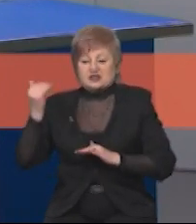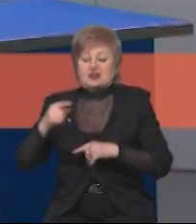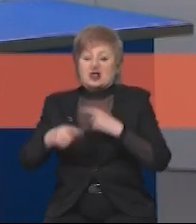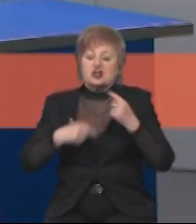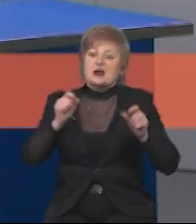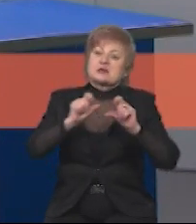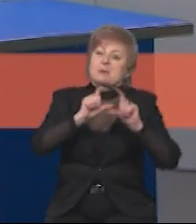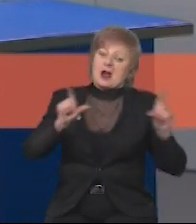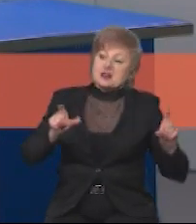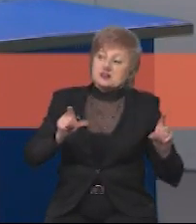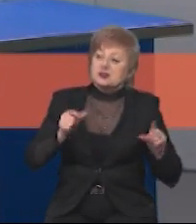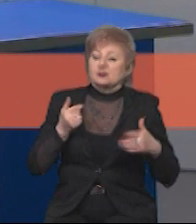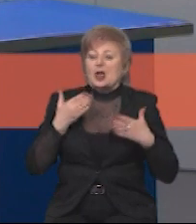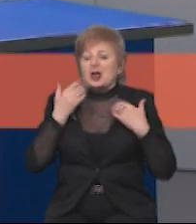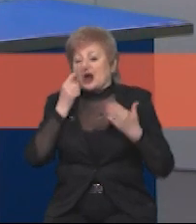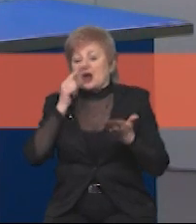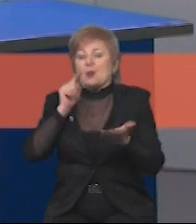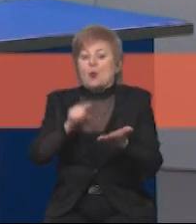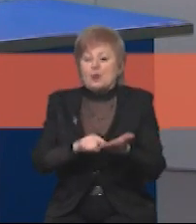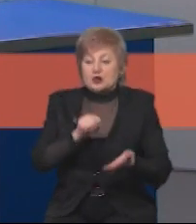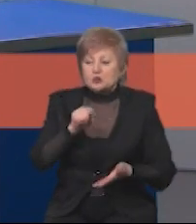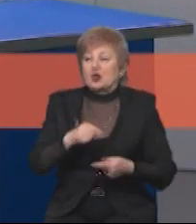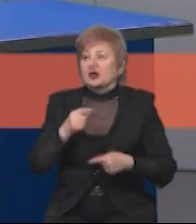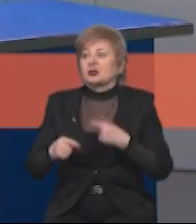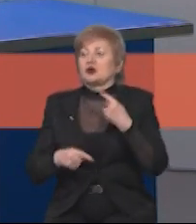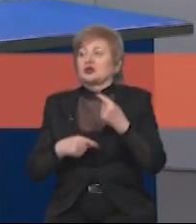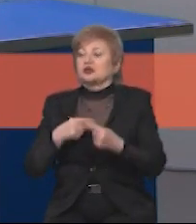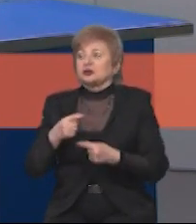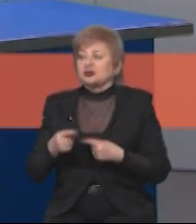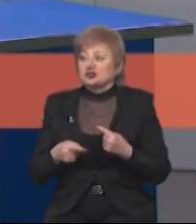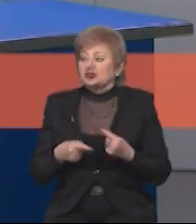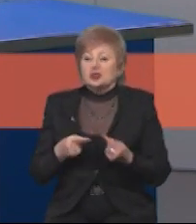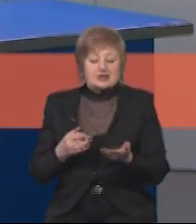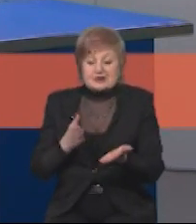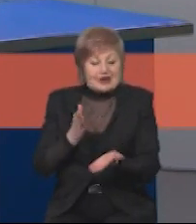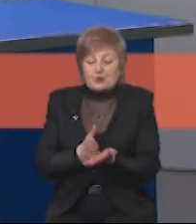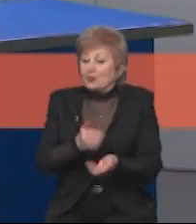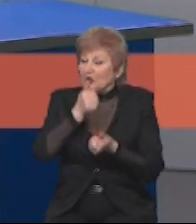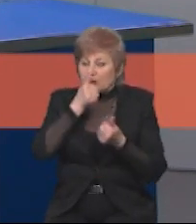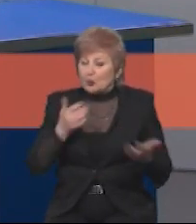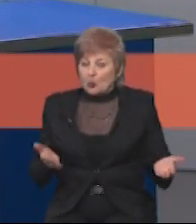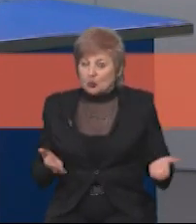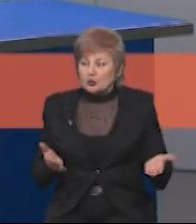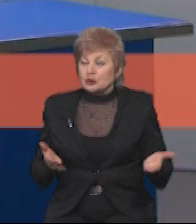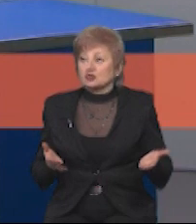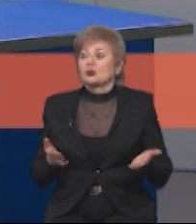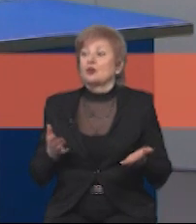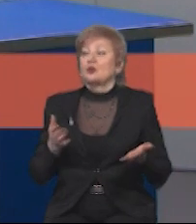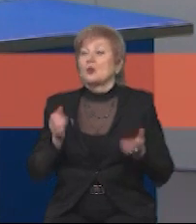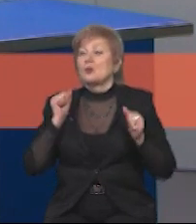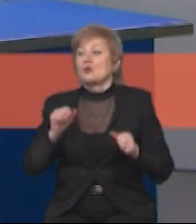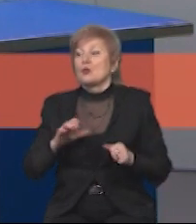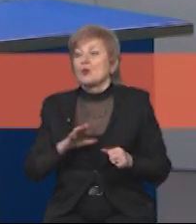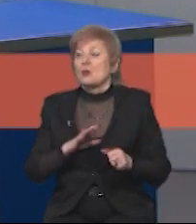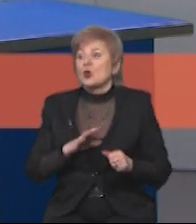супермаркети, чи легко до них потрапити, наприклад, через, ну якщо напряму вони не можуть потрапити, так от за словами Андрія Чорного, чи можуть вони